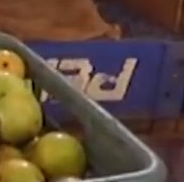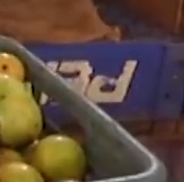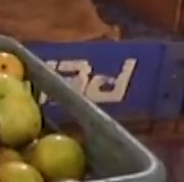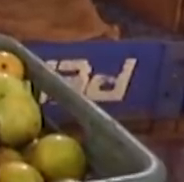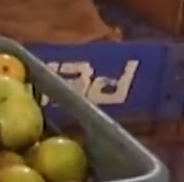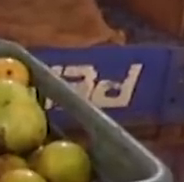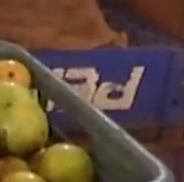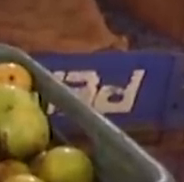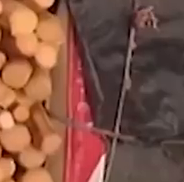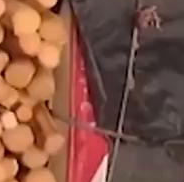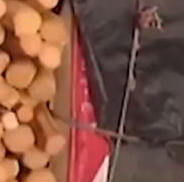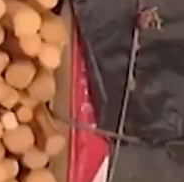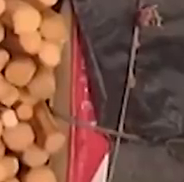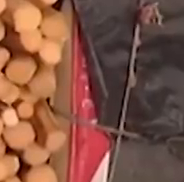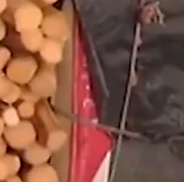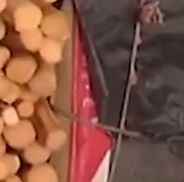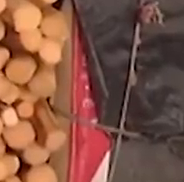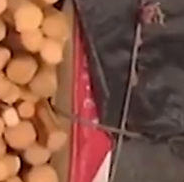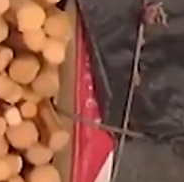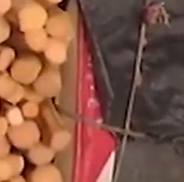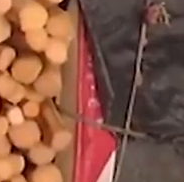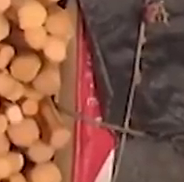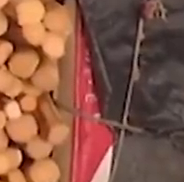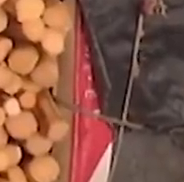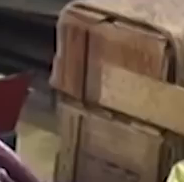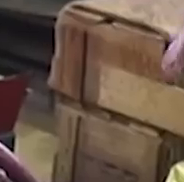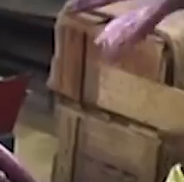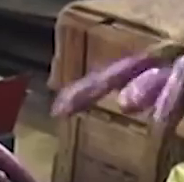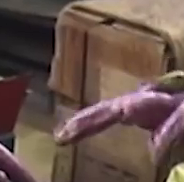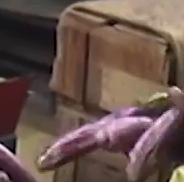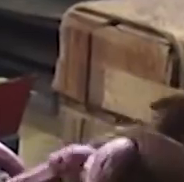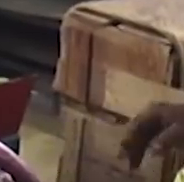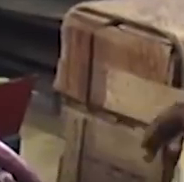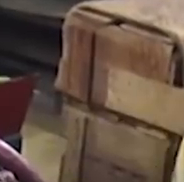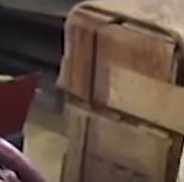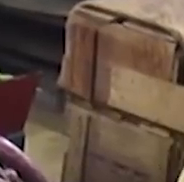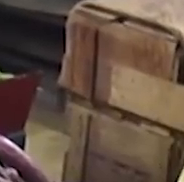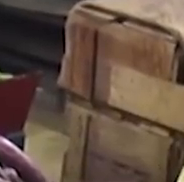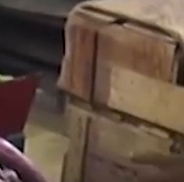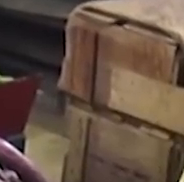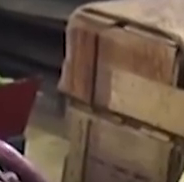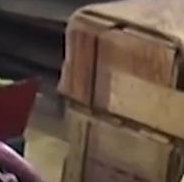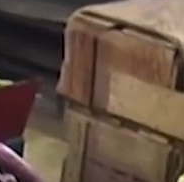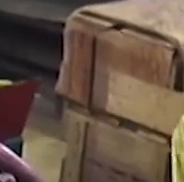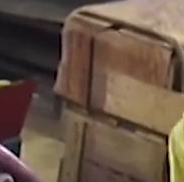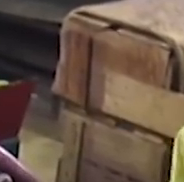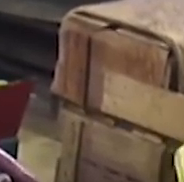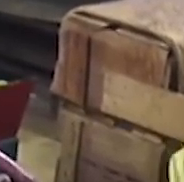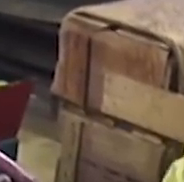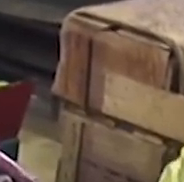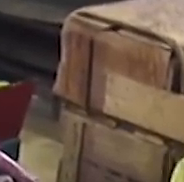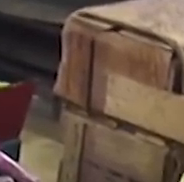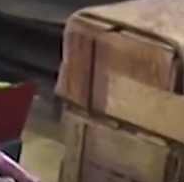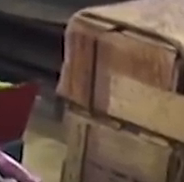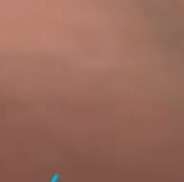ආහාර අර්බුදය අනිවාර්යයි. අපි කොහොමද ඊට මුහුණ දෙන්නේ? හැකි සෑම ආකාරයකින්ම පුළුවන් විදිහට මොනවා